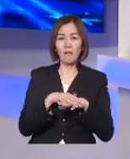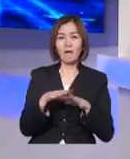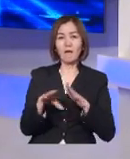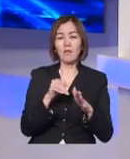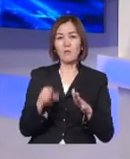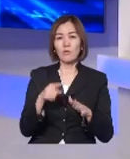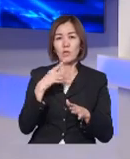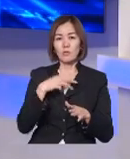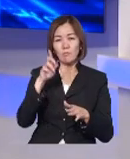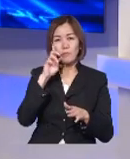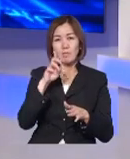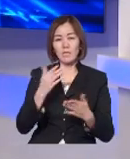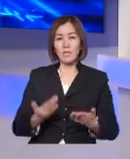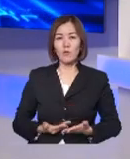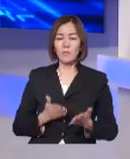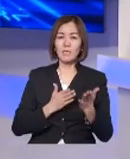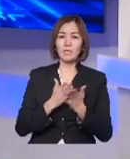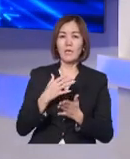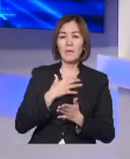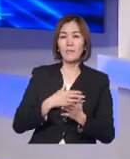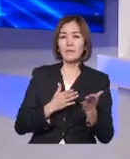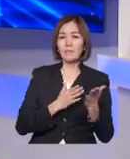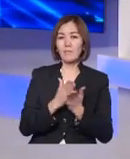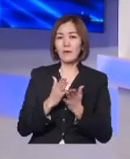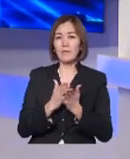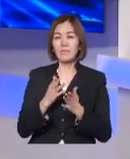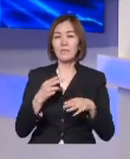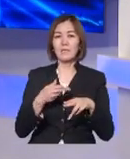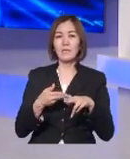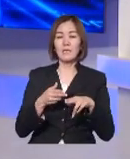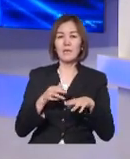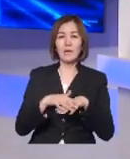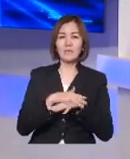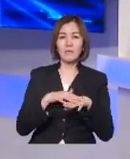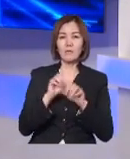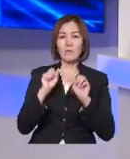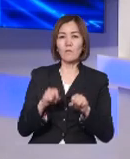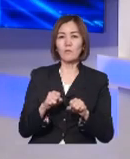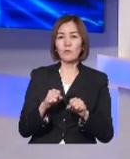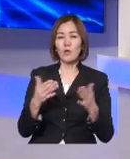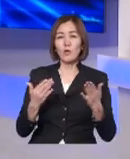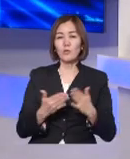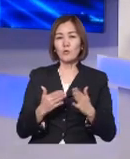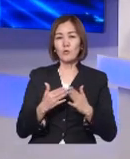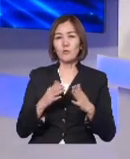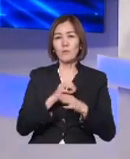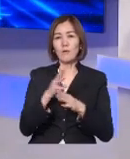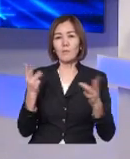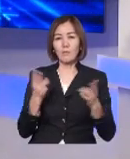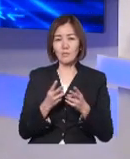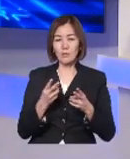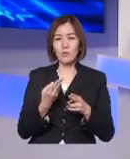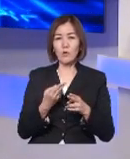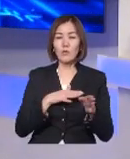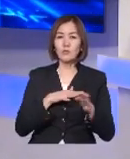қалаулысының айтуынша мемлекеттің әлеуметтік саяси маңызды бағыттарының бірі ел азаматтарын қолжетімді әрі сапалы тұрғын үймен қамтамасыз ету.